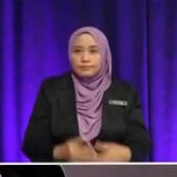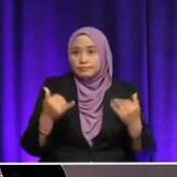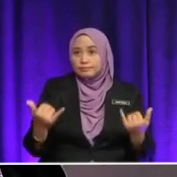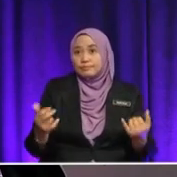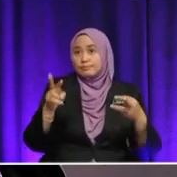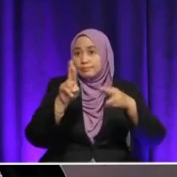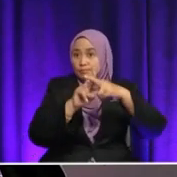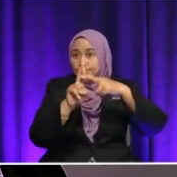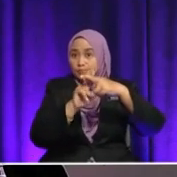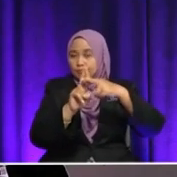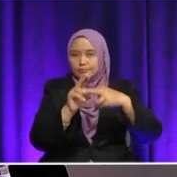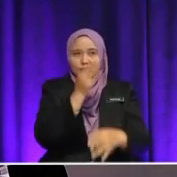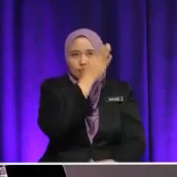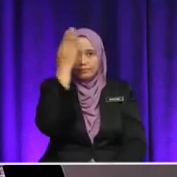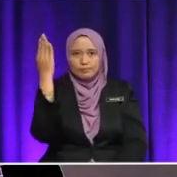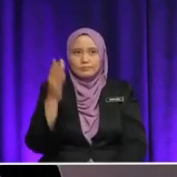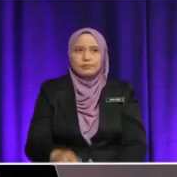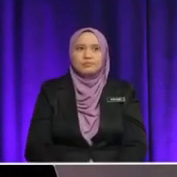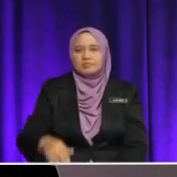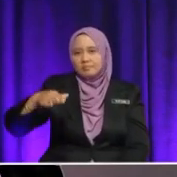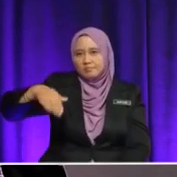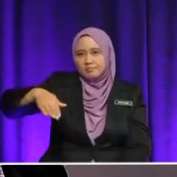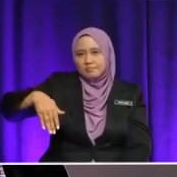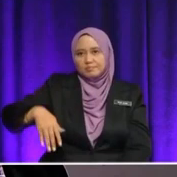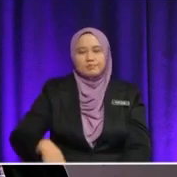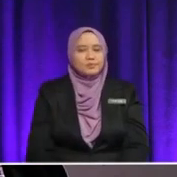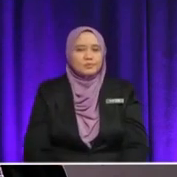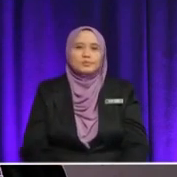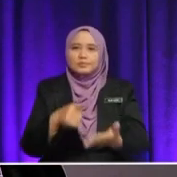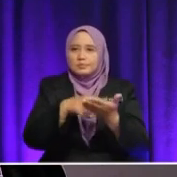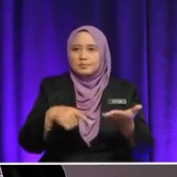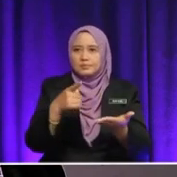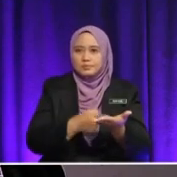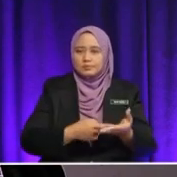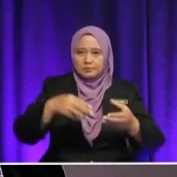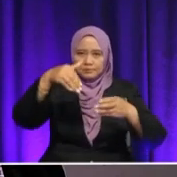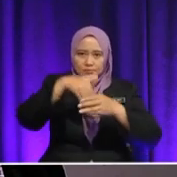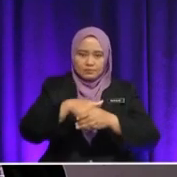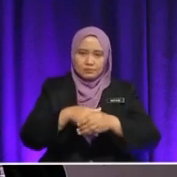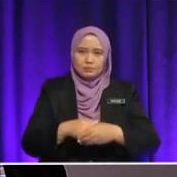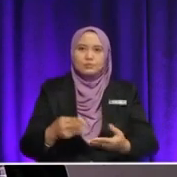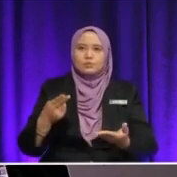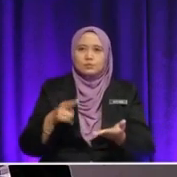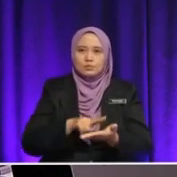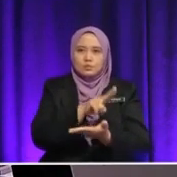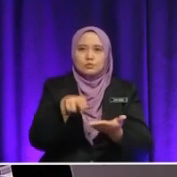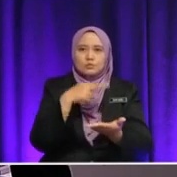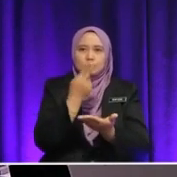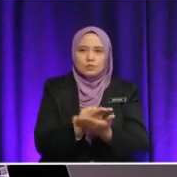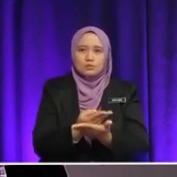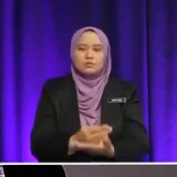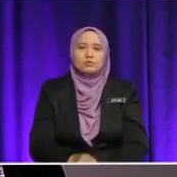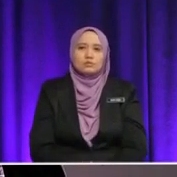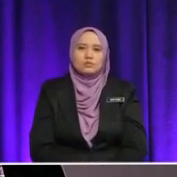Bagaimana rundingan sebelum pilihan Raya umum itu berlangsung Oke secara ringkas apabila kita belajar matanya sejarah Man